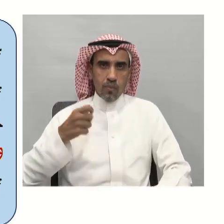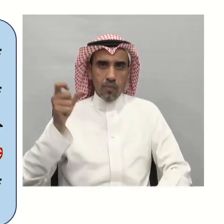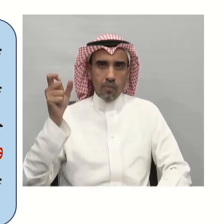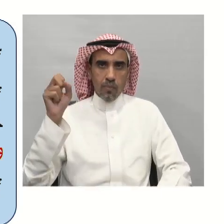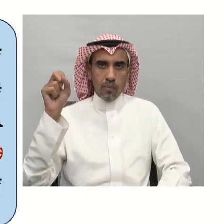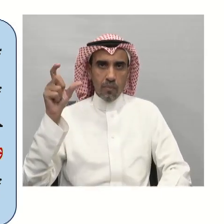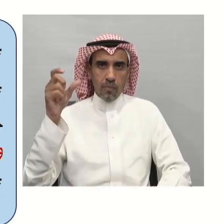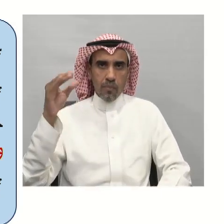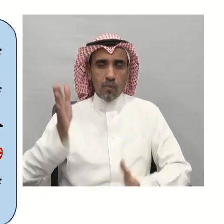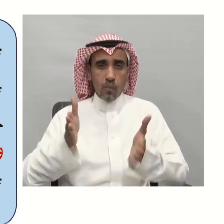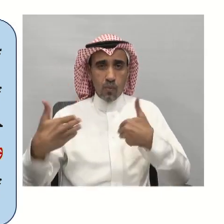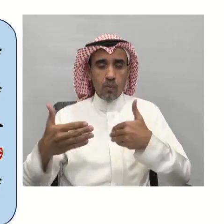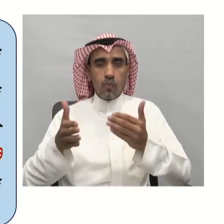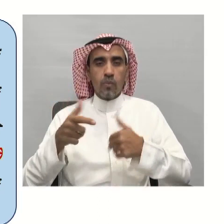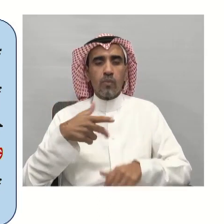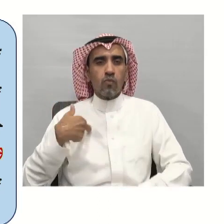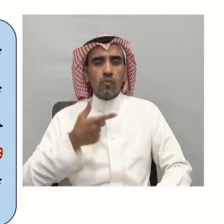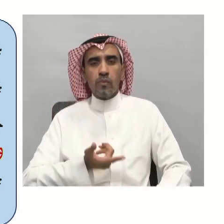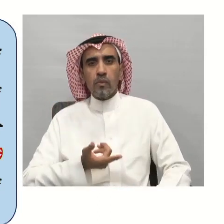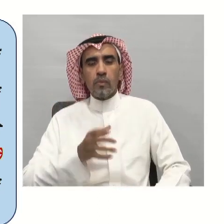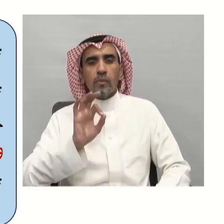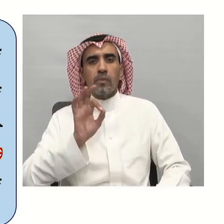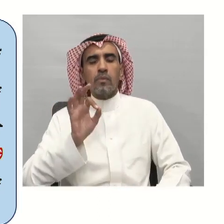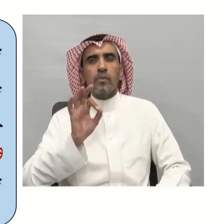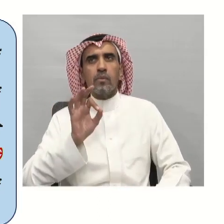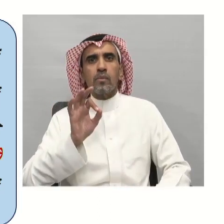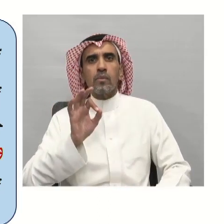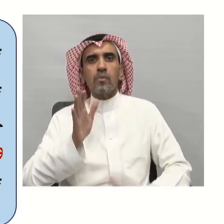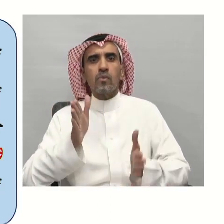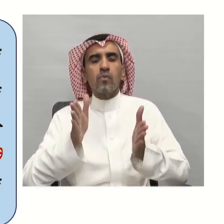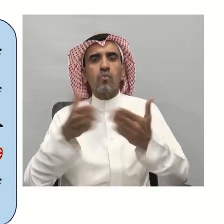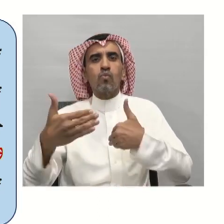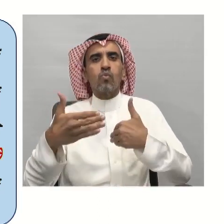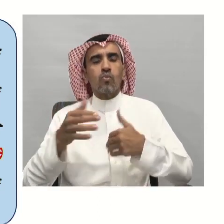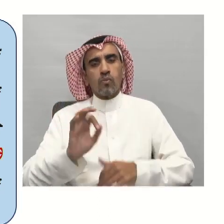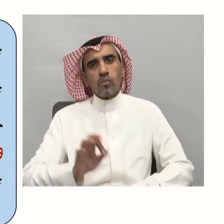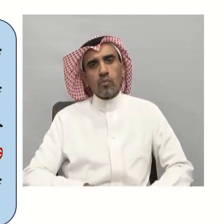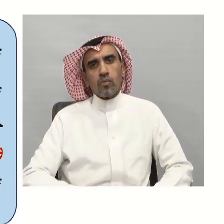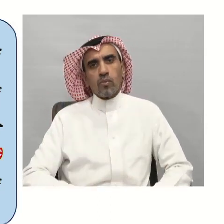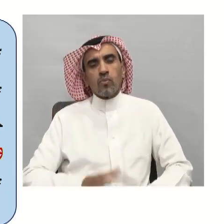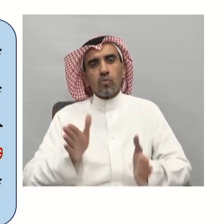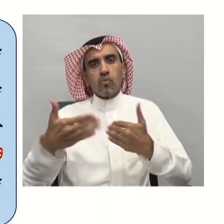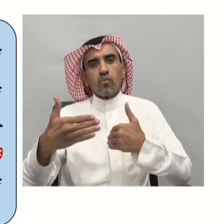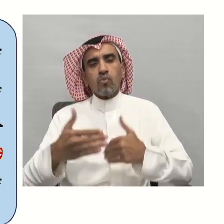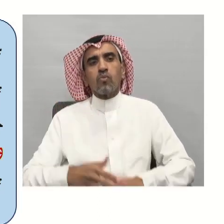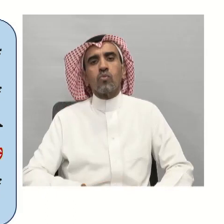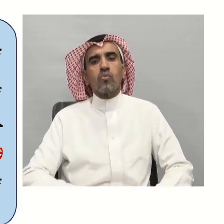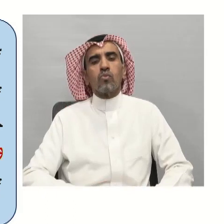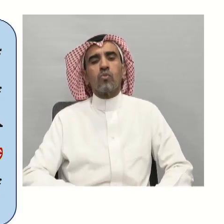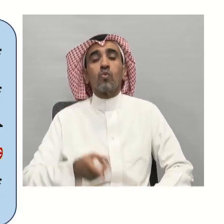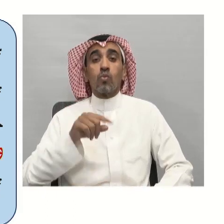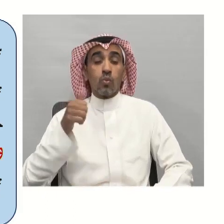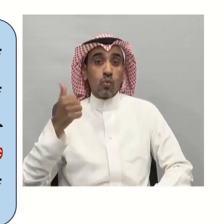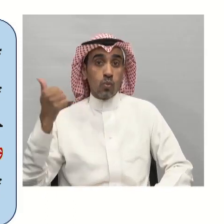البحر الصندوقي بهذا الاسم لأنه يشبه ماذا؟ لأنه يشبه شكل الصندوق، لأنه يشبه شكل ماذا؟ الصندوق،